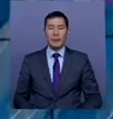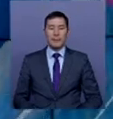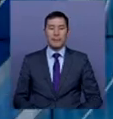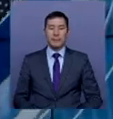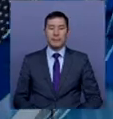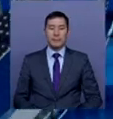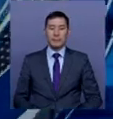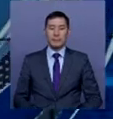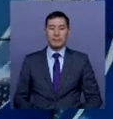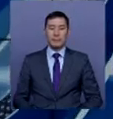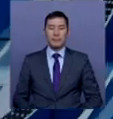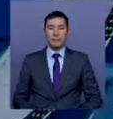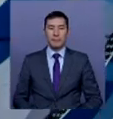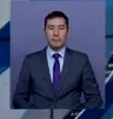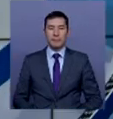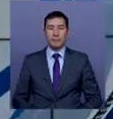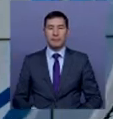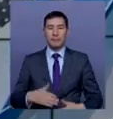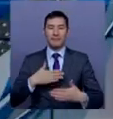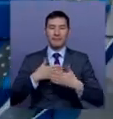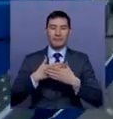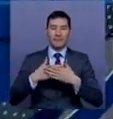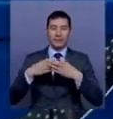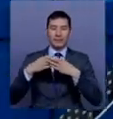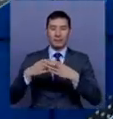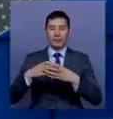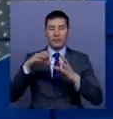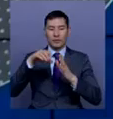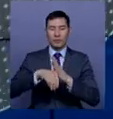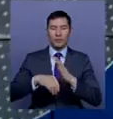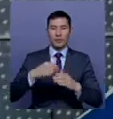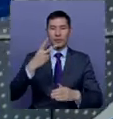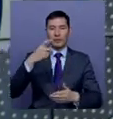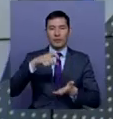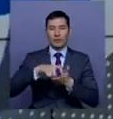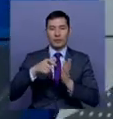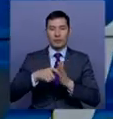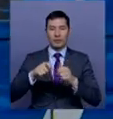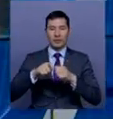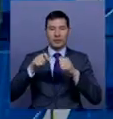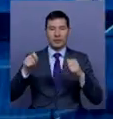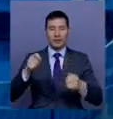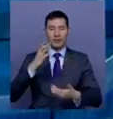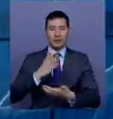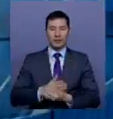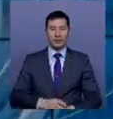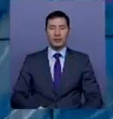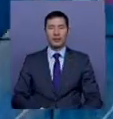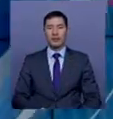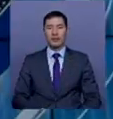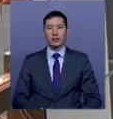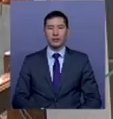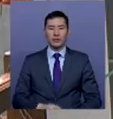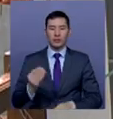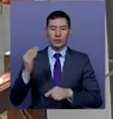Ықылас атындағы халық музыкалық аспаптар мұражайы екі жаңа залмен толықты. Азия мен Еуропа халықтарының музыкалық аспаптары